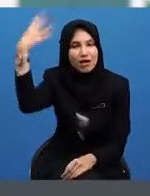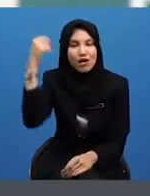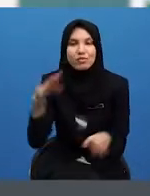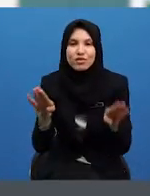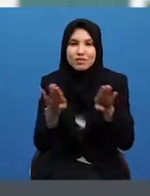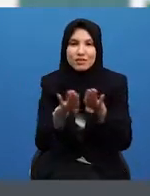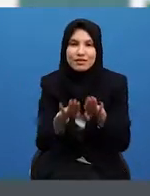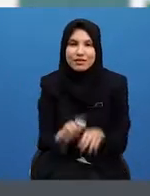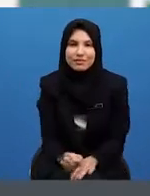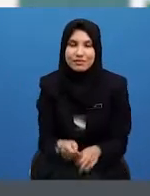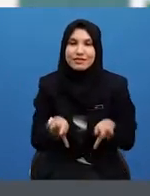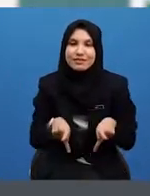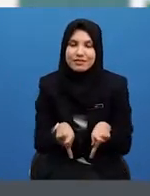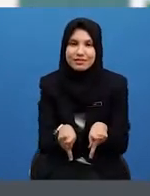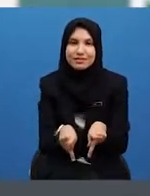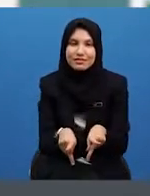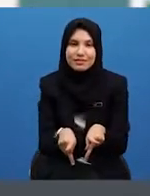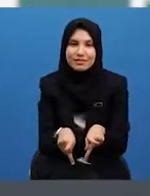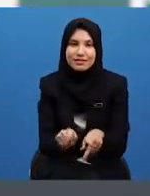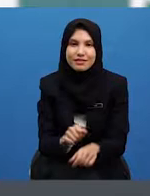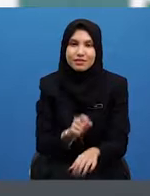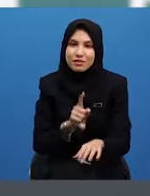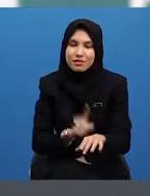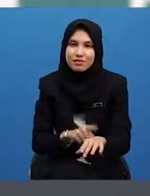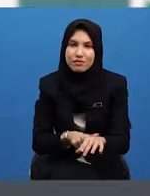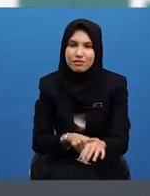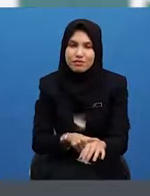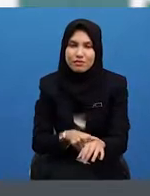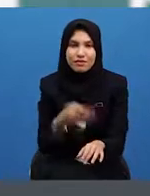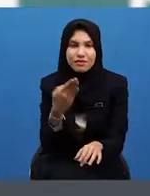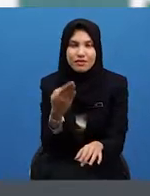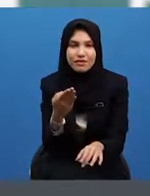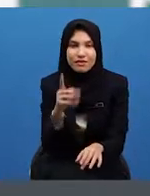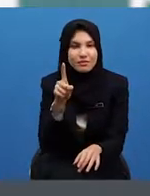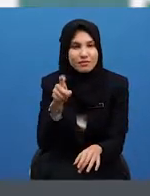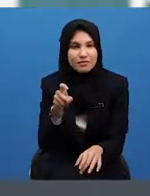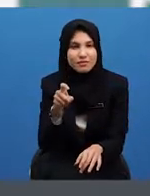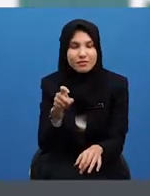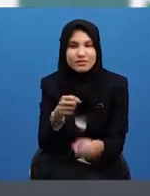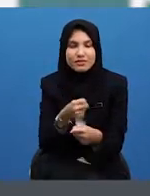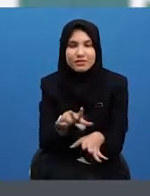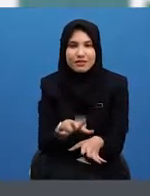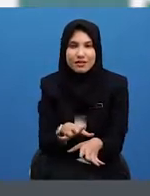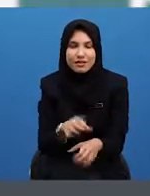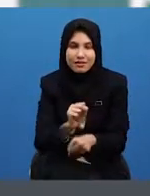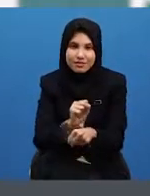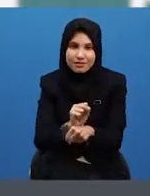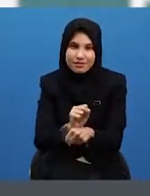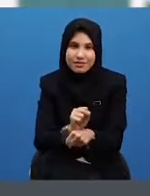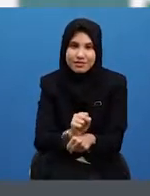sedangkan ketika itu Kamu harus siapkan kerja-kerja sekolah